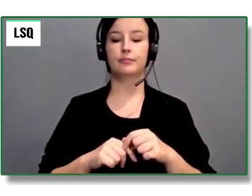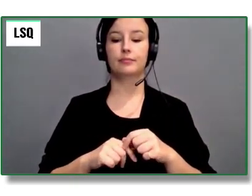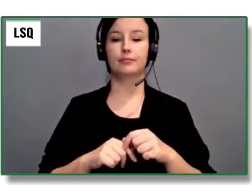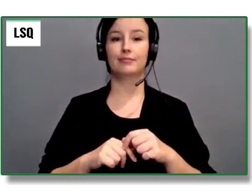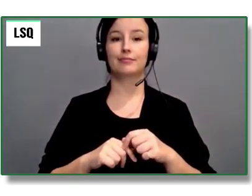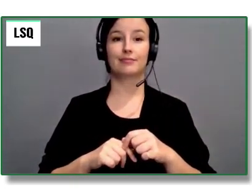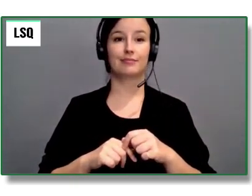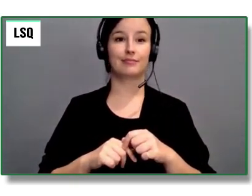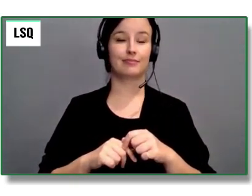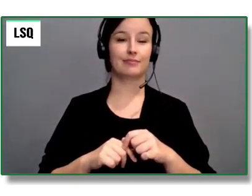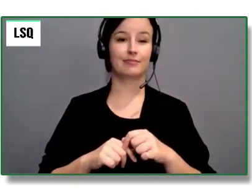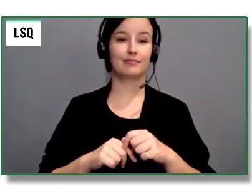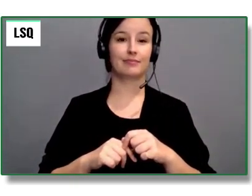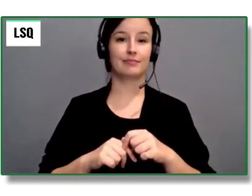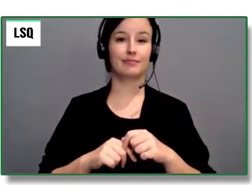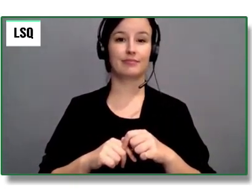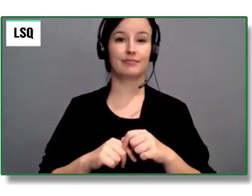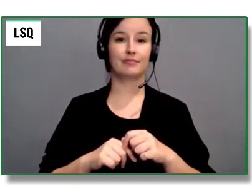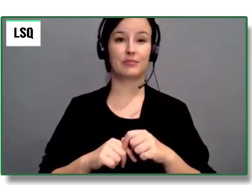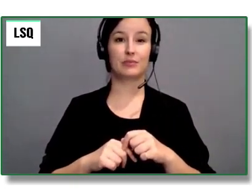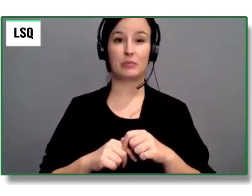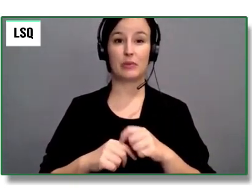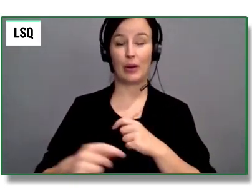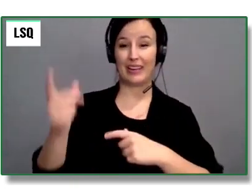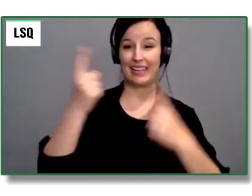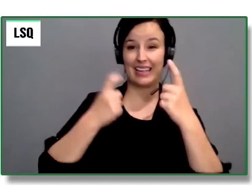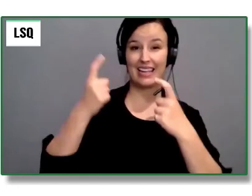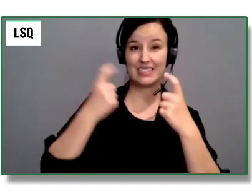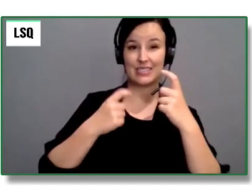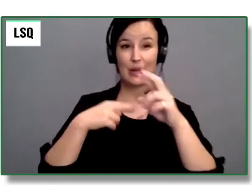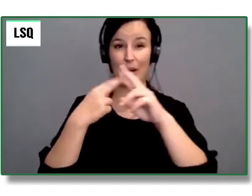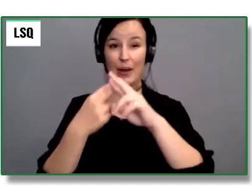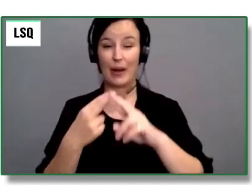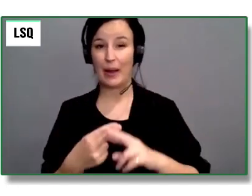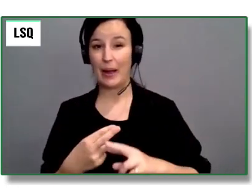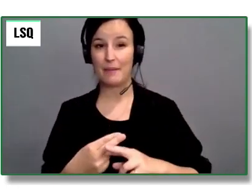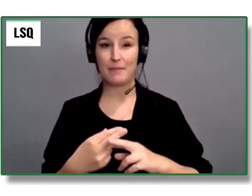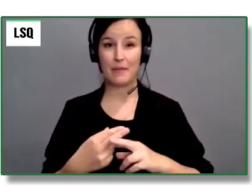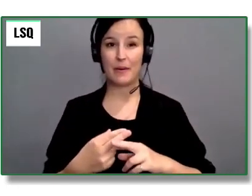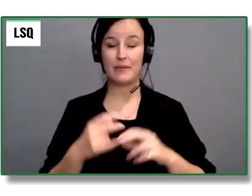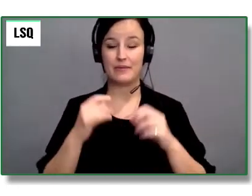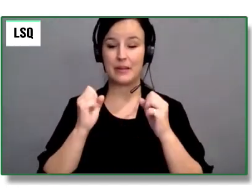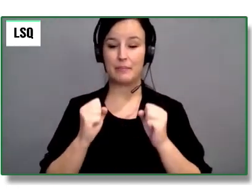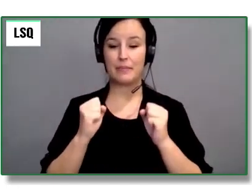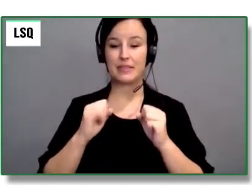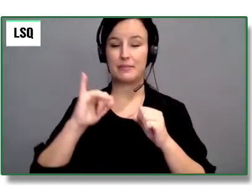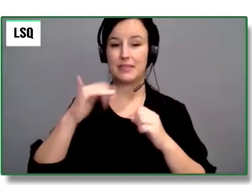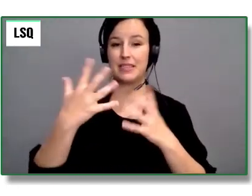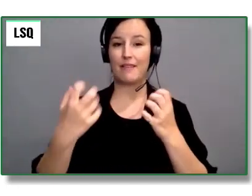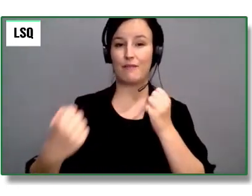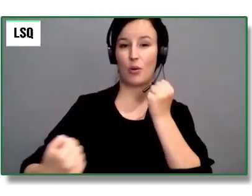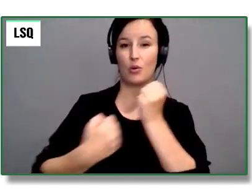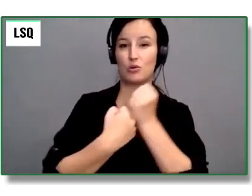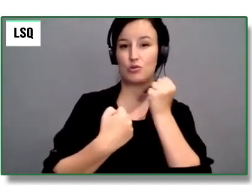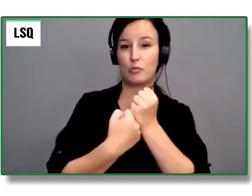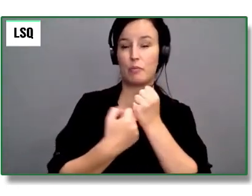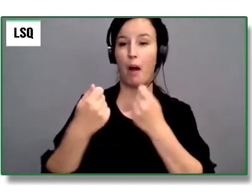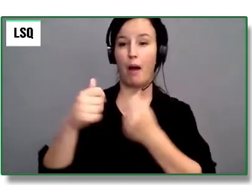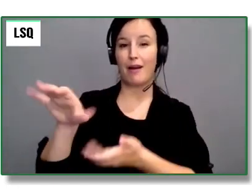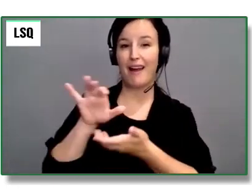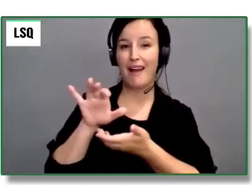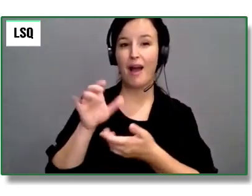je vais donc accueillir vos questions et votre rétroaction. Si vous voulez appuyer mon travail financièrement ou me suivre,